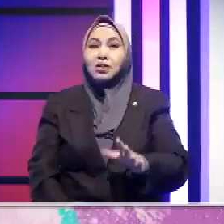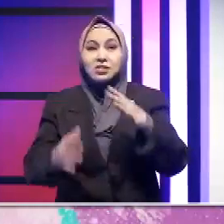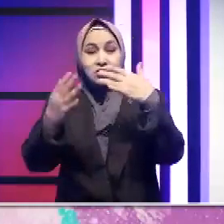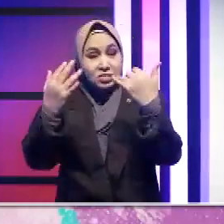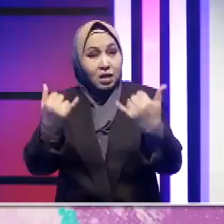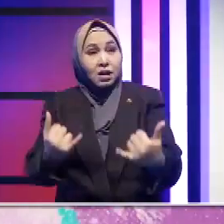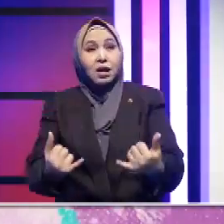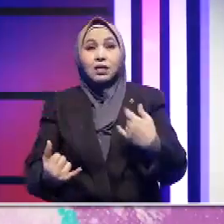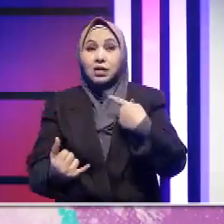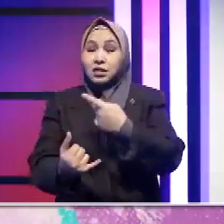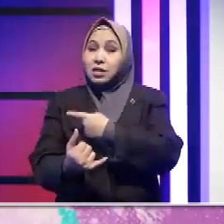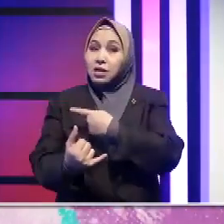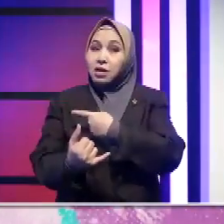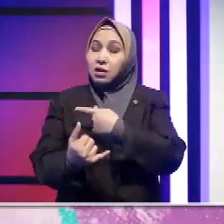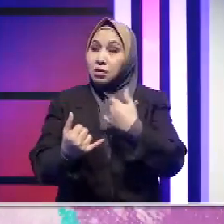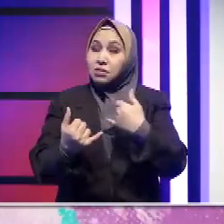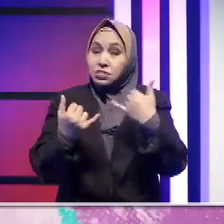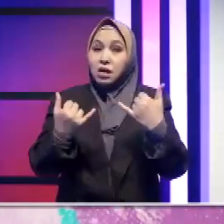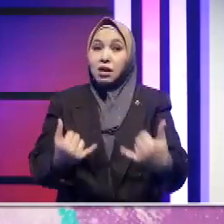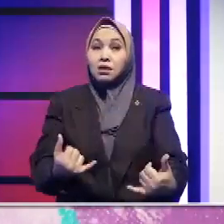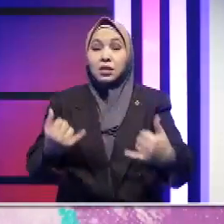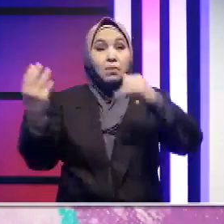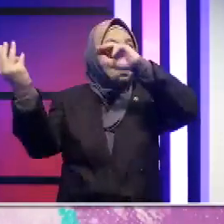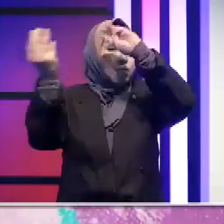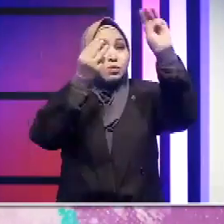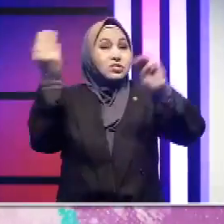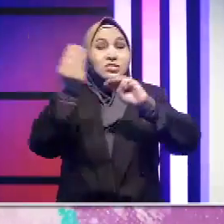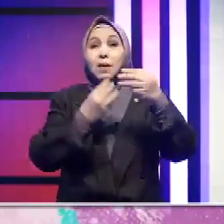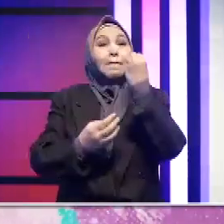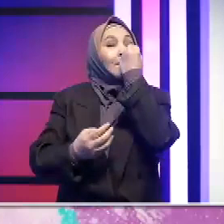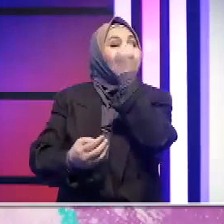karena diluar musim musim sakura acaranya